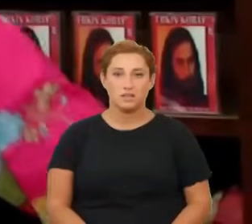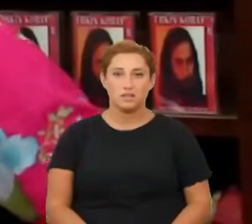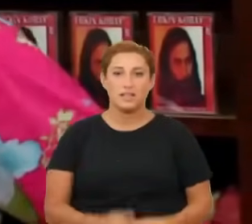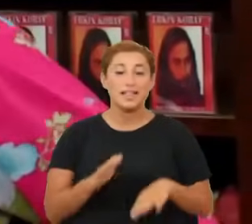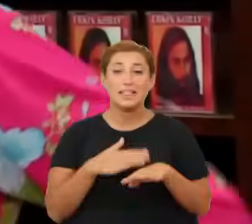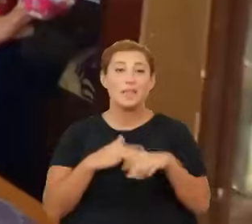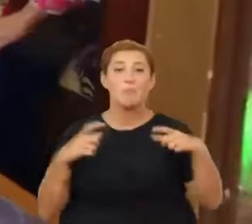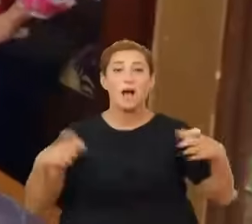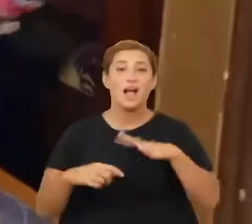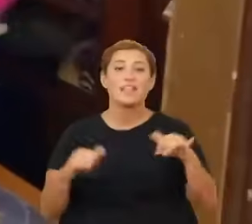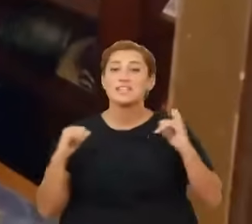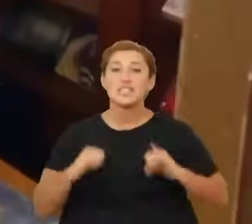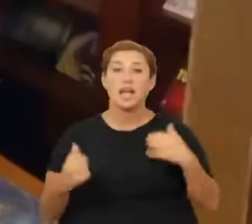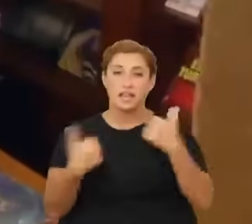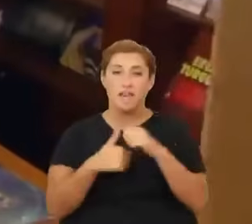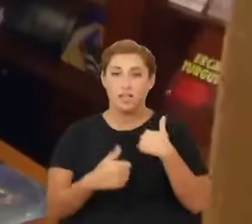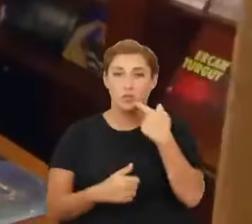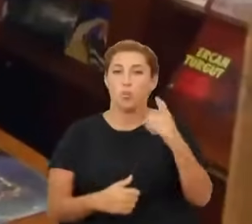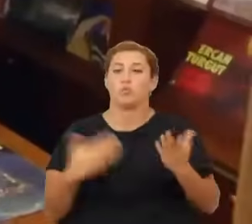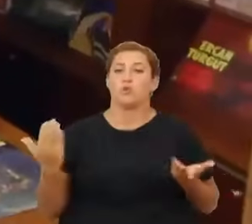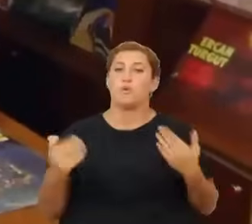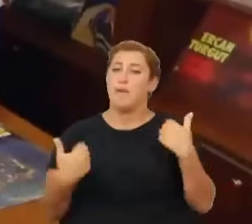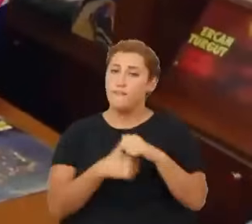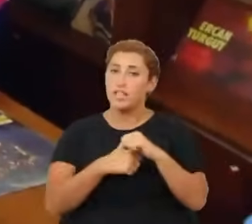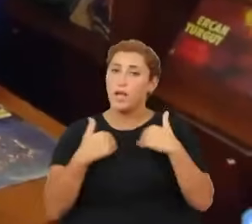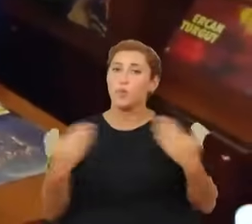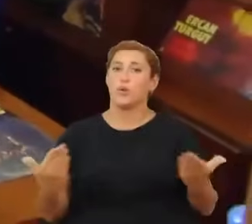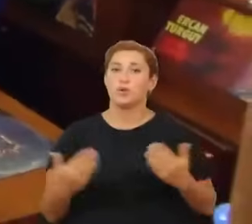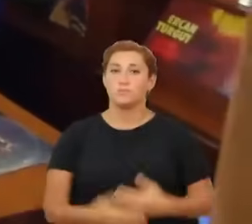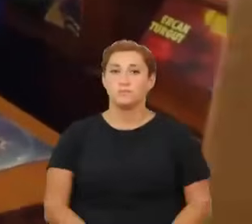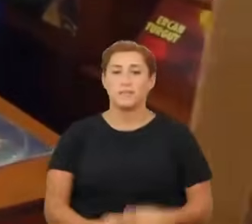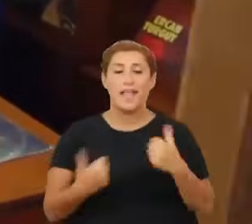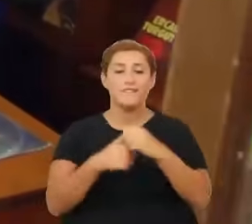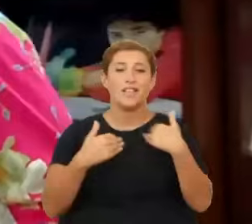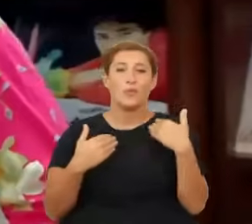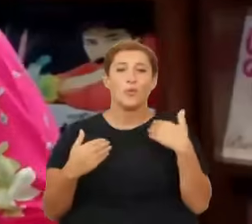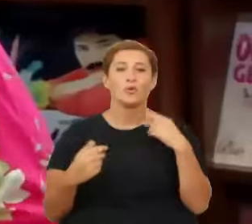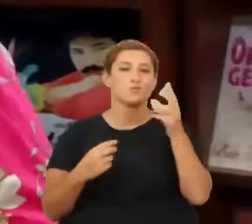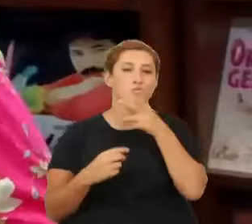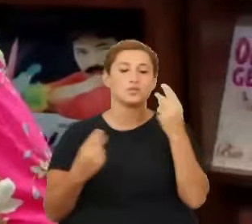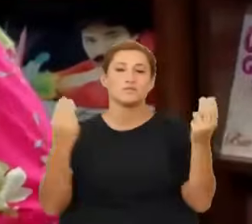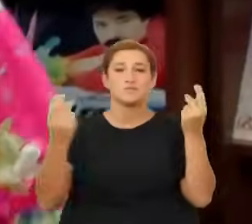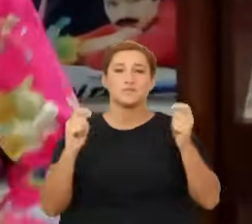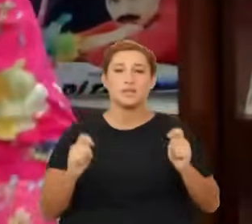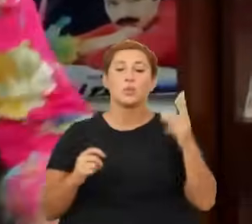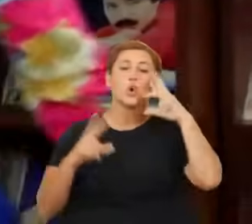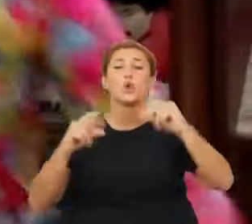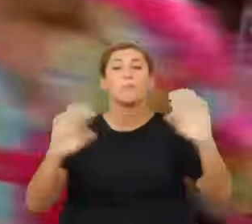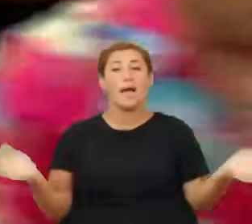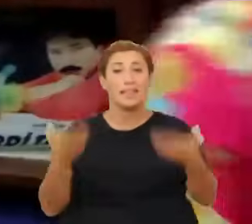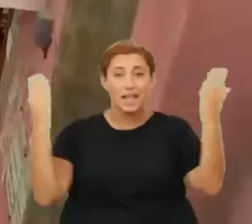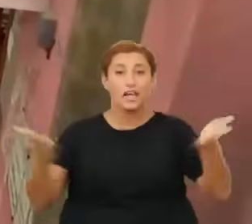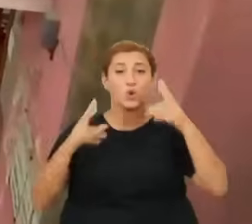Niye sakin lan bu mahalle? Evleniyorum diyorum ulan. Evleniyorum ulan. Evleniyorum ulan. Uyumayın